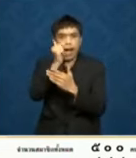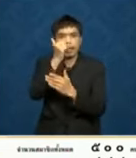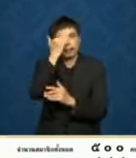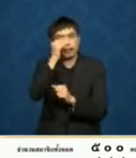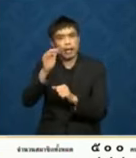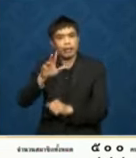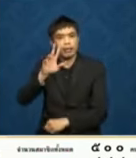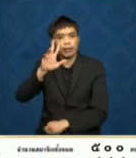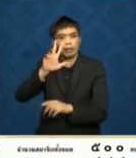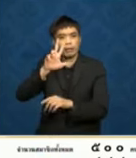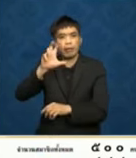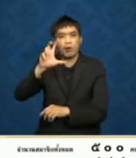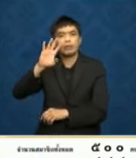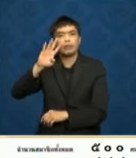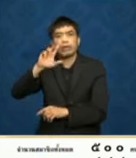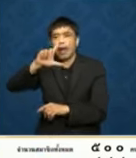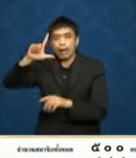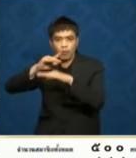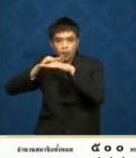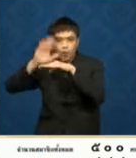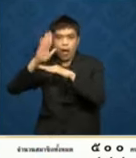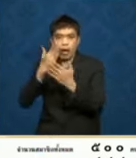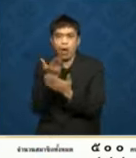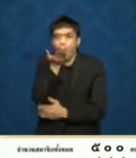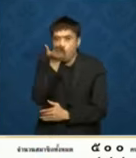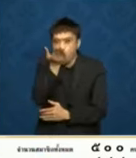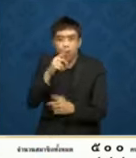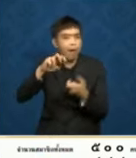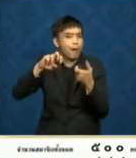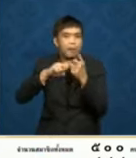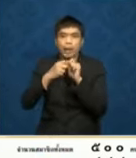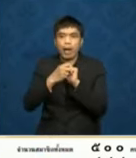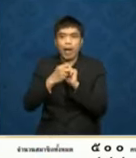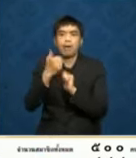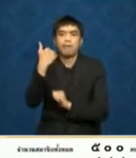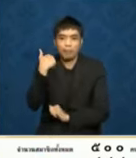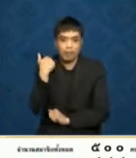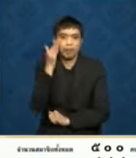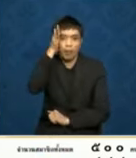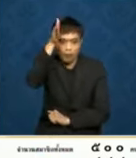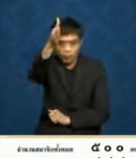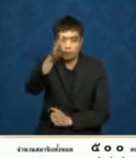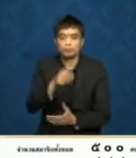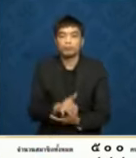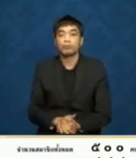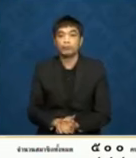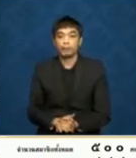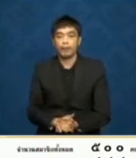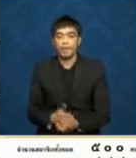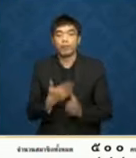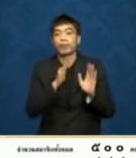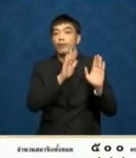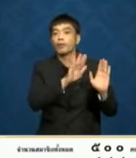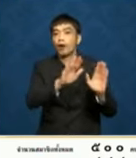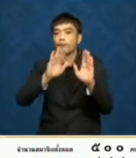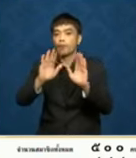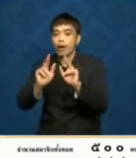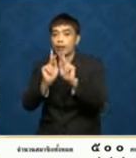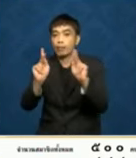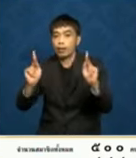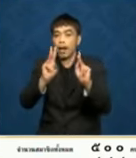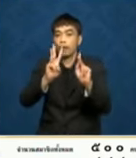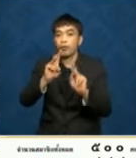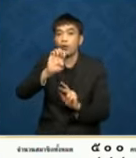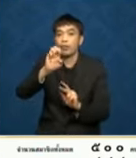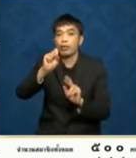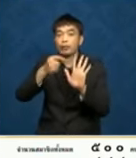4 ลานบาทนี้ จะเป็งบประมาณที่เปลาประโยชน์และอาจก่อให้เกิดปัหาในอนาคตตามมาอยู่ด้วยผมฝากกมาที่การวิสามารติ